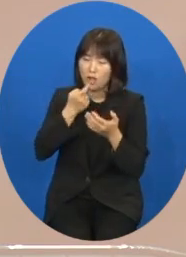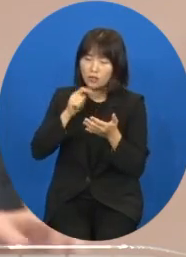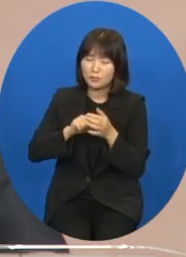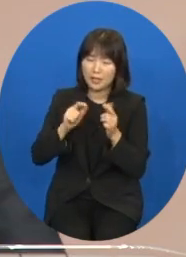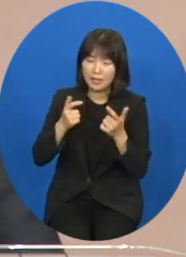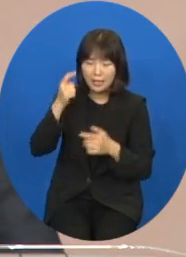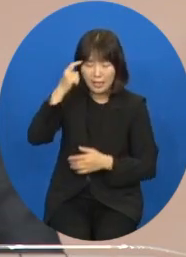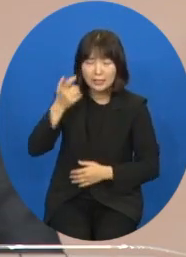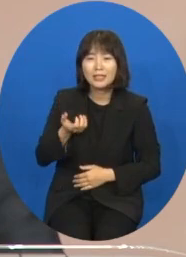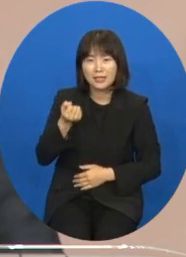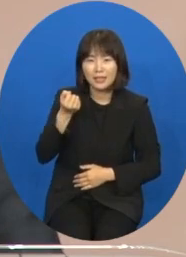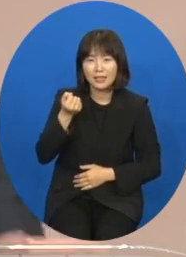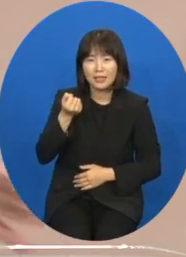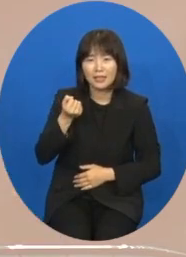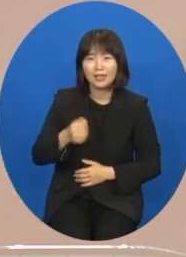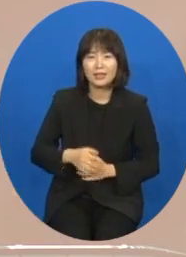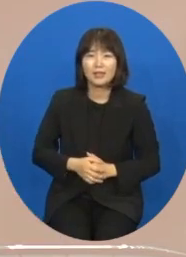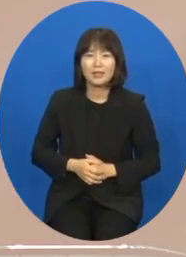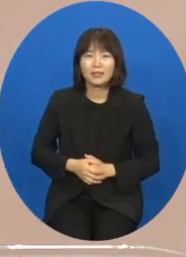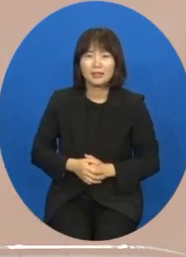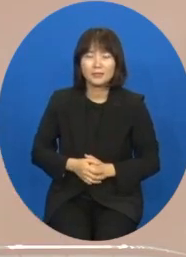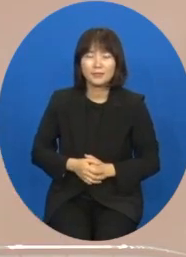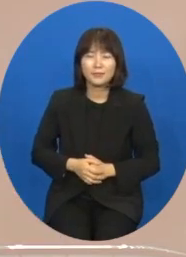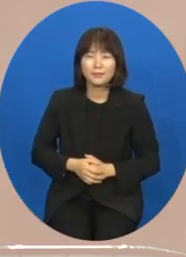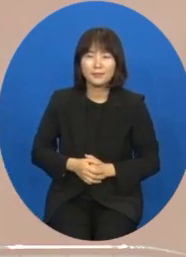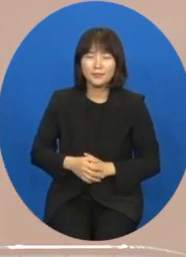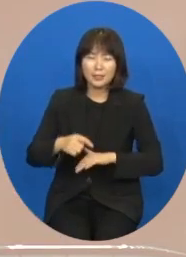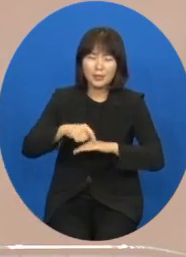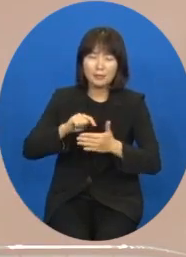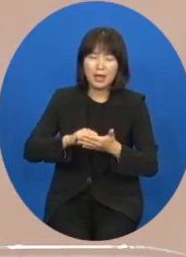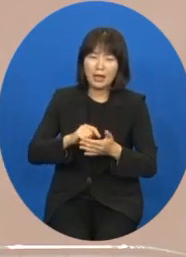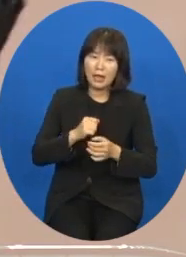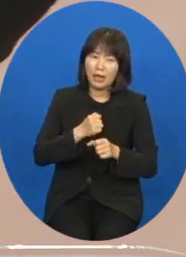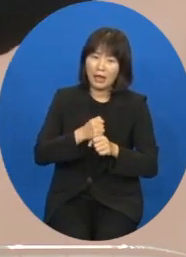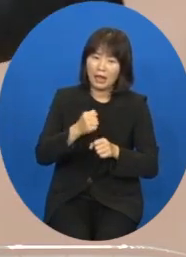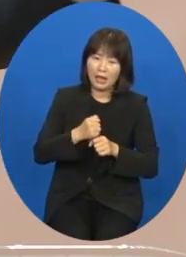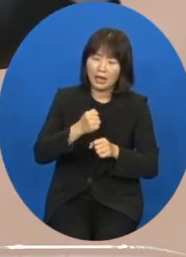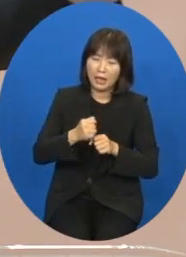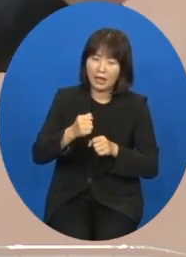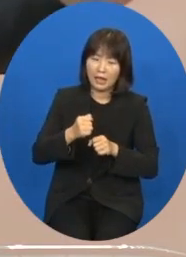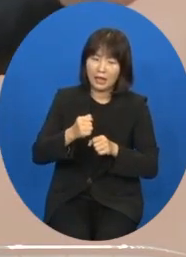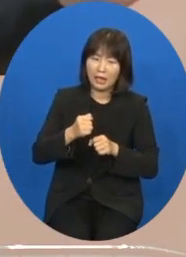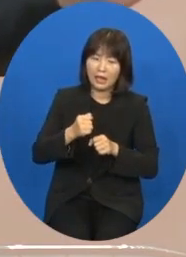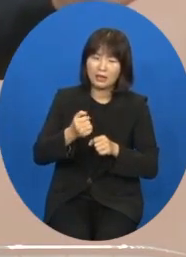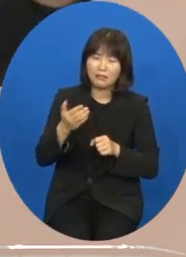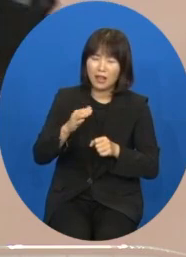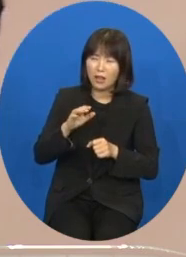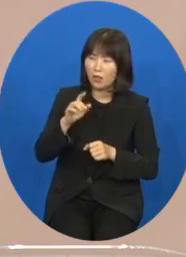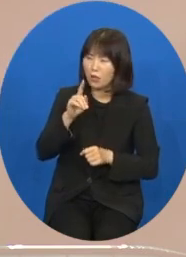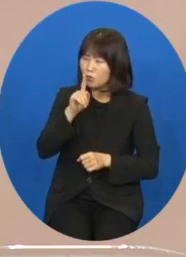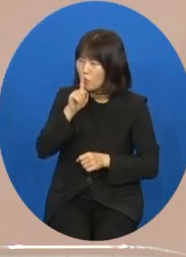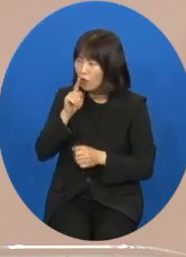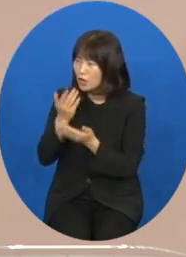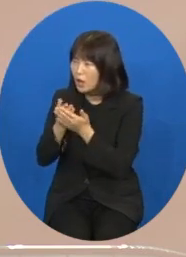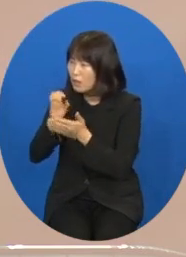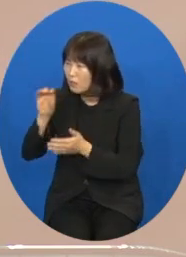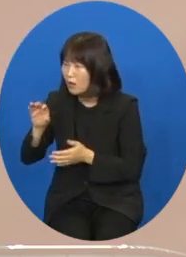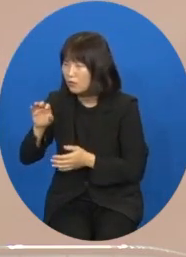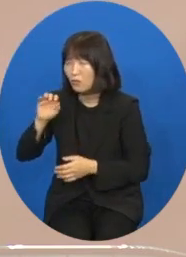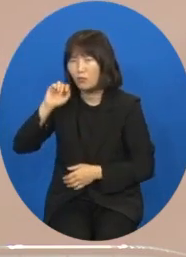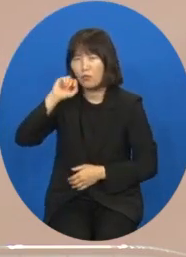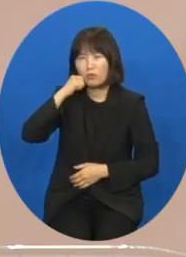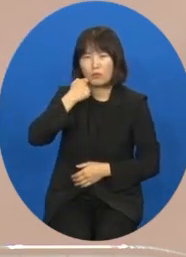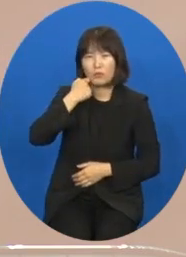생각이 들 정도예요. 아 그렇게 참 마음이 참 난감해서 그렇다고 조용히 하라고 하기는 또 좀 그렇고